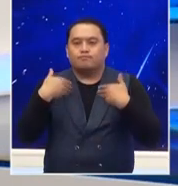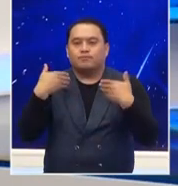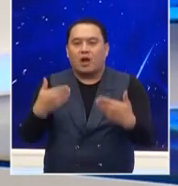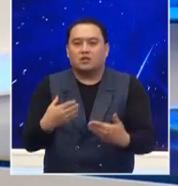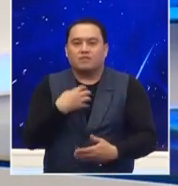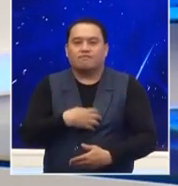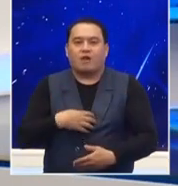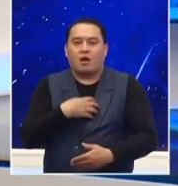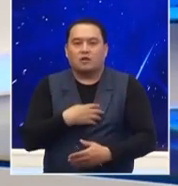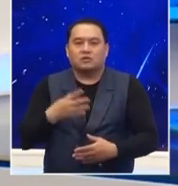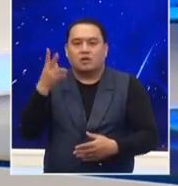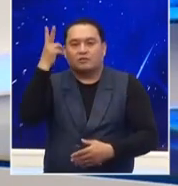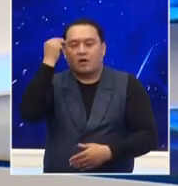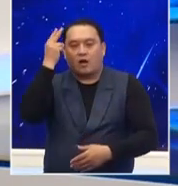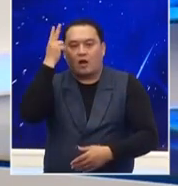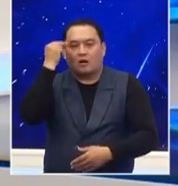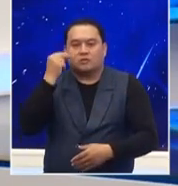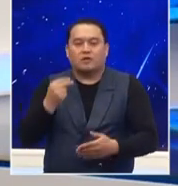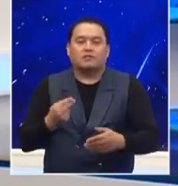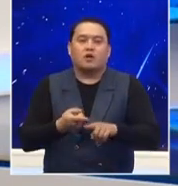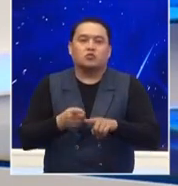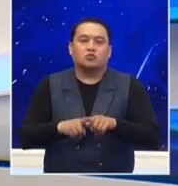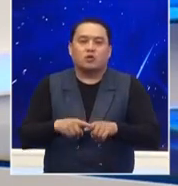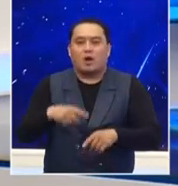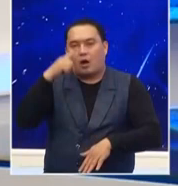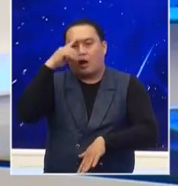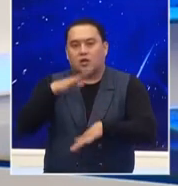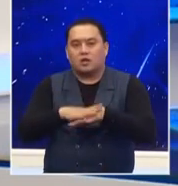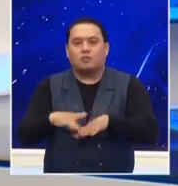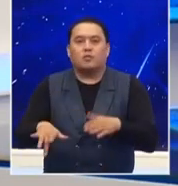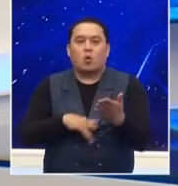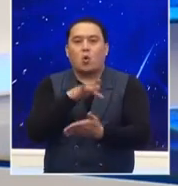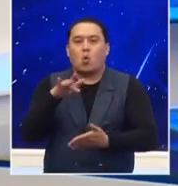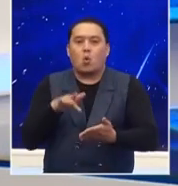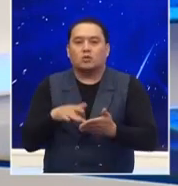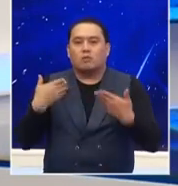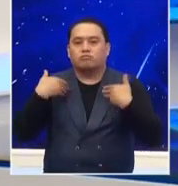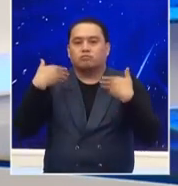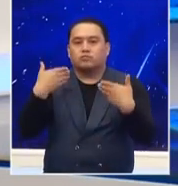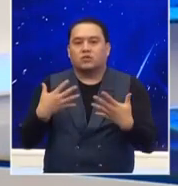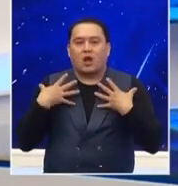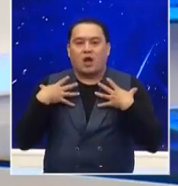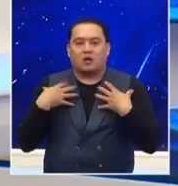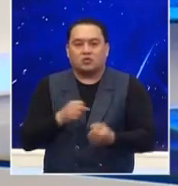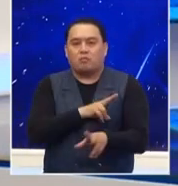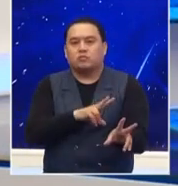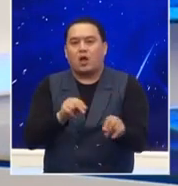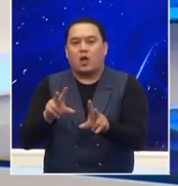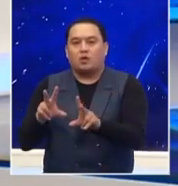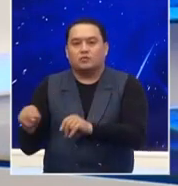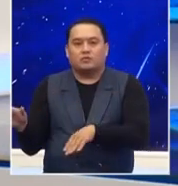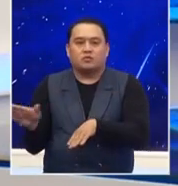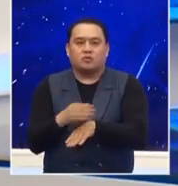столь знаменательной датой аким города. Калымжан Абдраимов пожелал имениннице крепкого здоровья, благополучия и